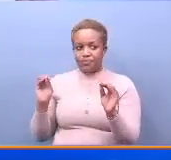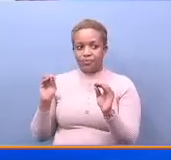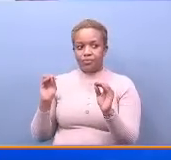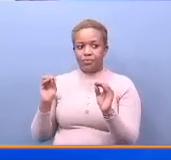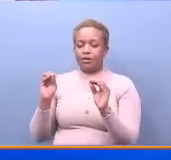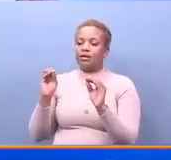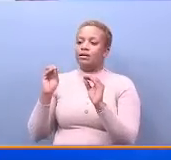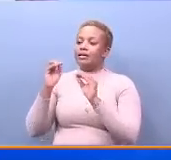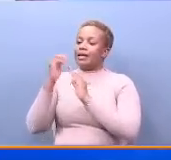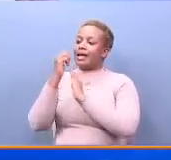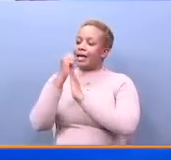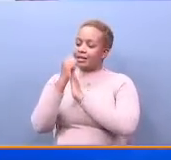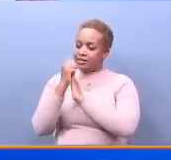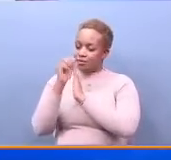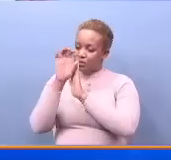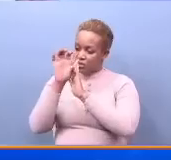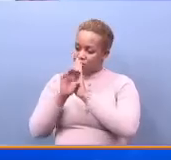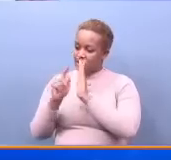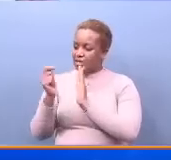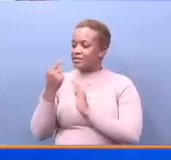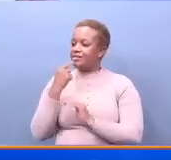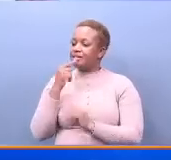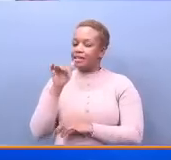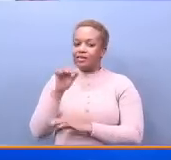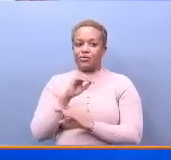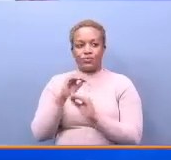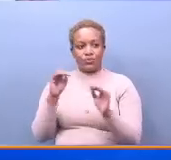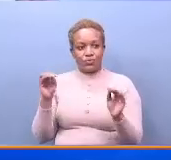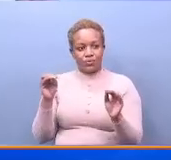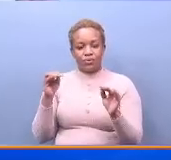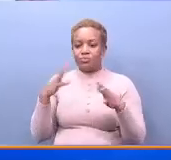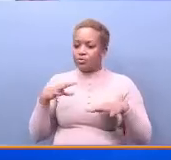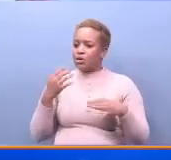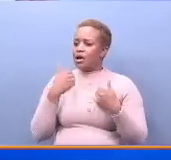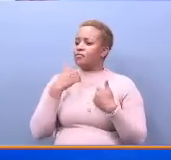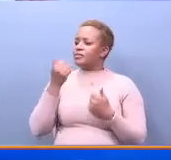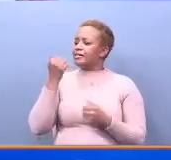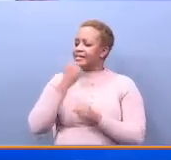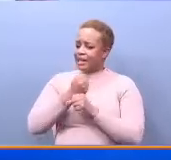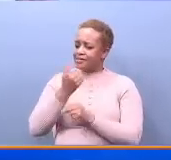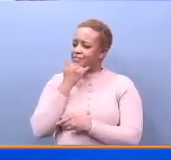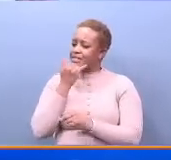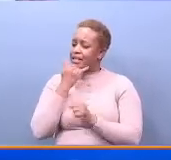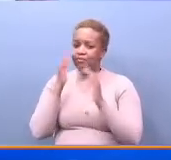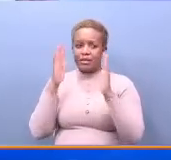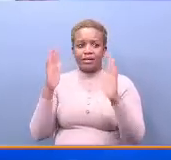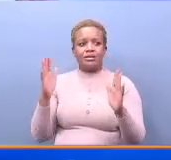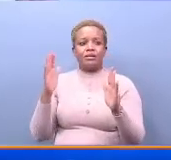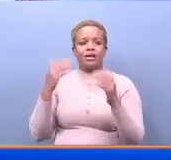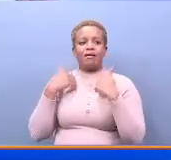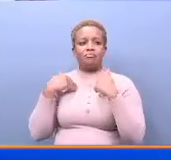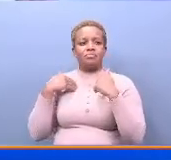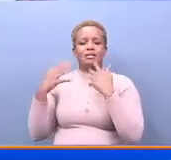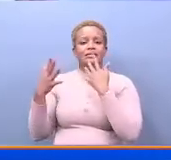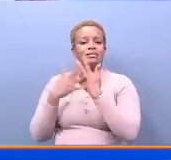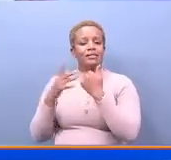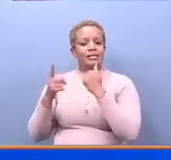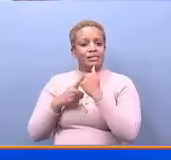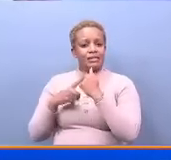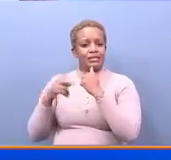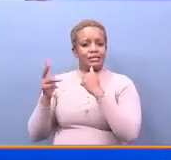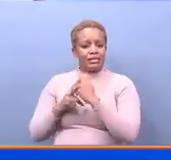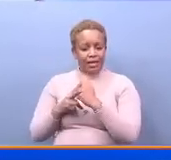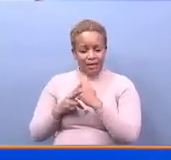Haisemi vile amesema. Kuna mtu amefanya makosa kubwa kunishinda leo na kwa debe. Mfungwa. Amefungwa miaka 67. Mtu amevaa